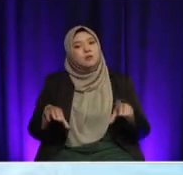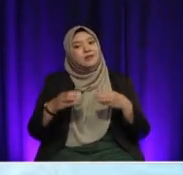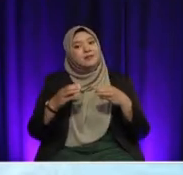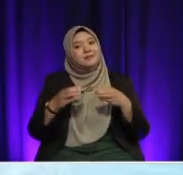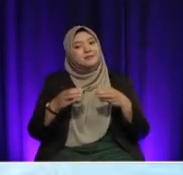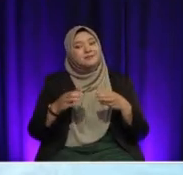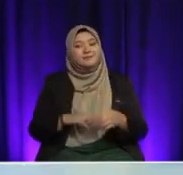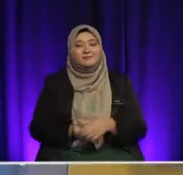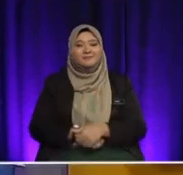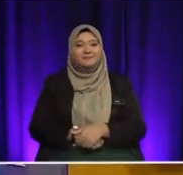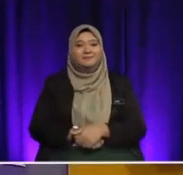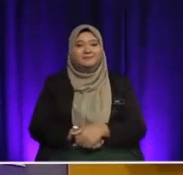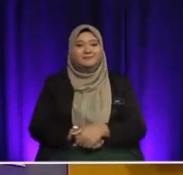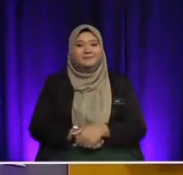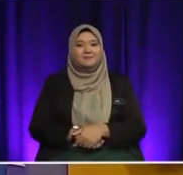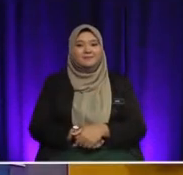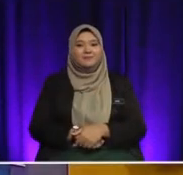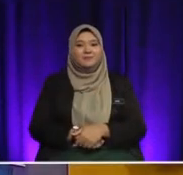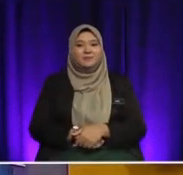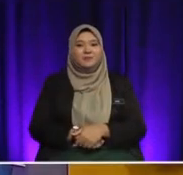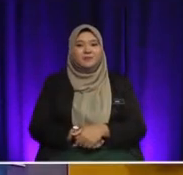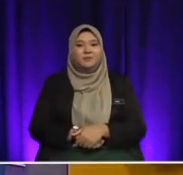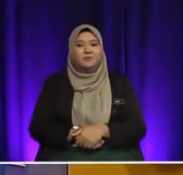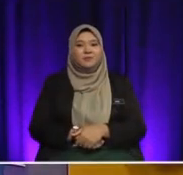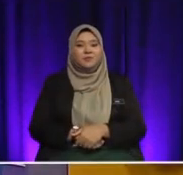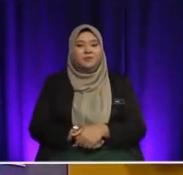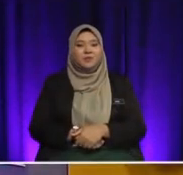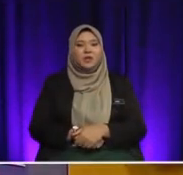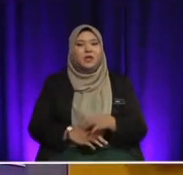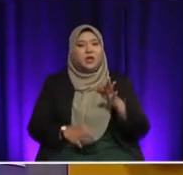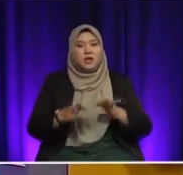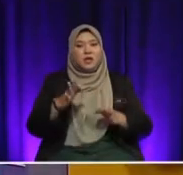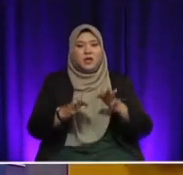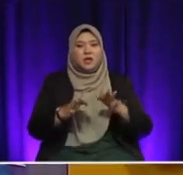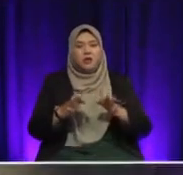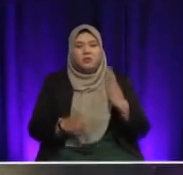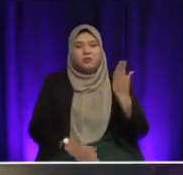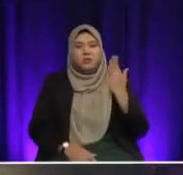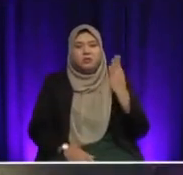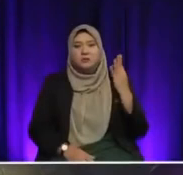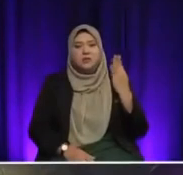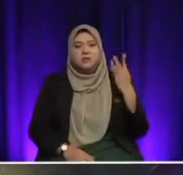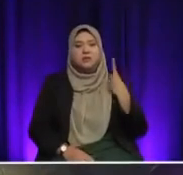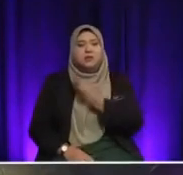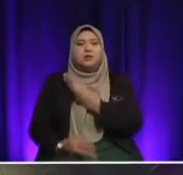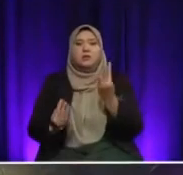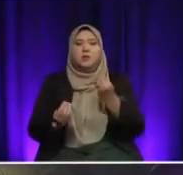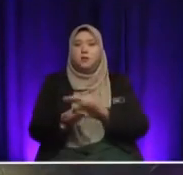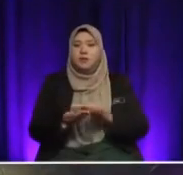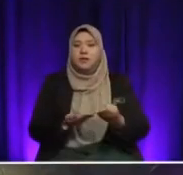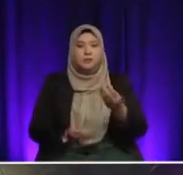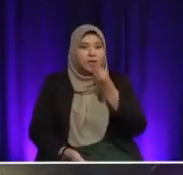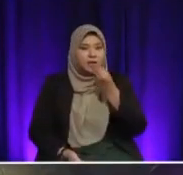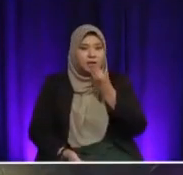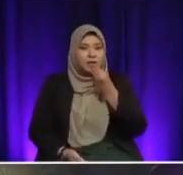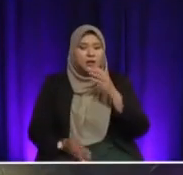seragam, kalau saya lah, terus terang lah, saya akan macam pilih. Mana yang paling banyak? Mana yang paling seragam? Mana yang paling besar? Okey. Jadi sebenarnya